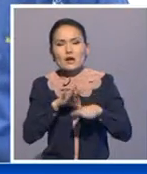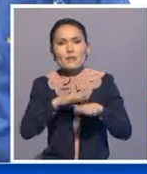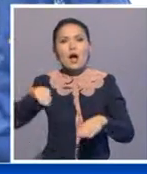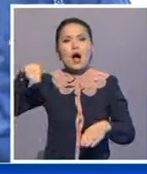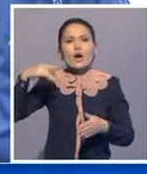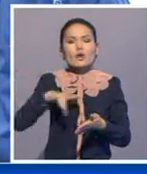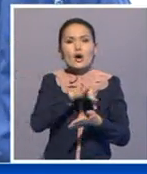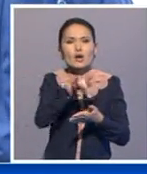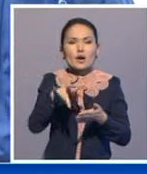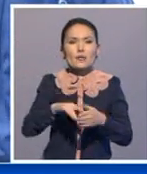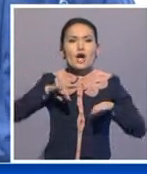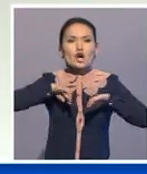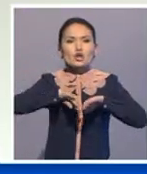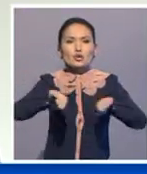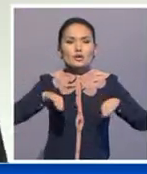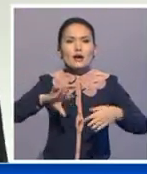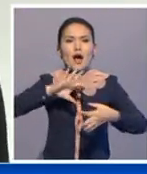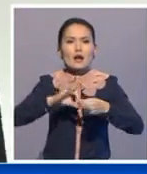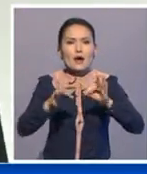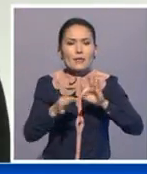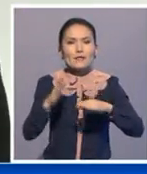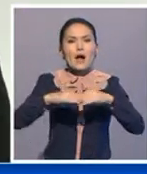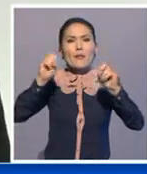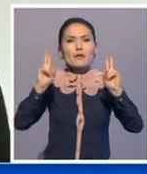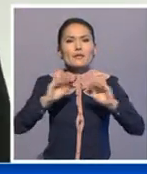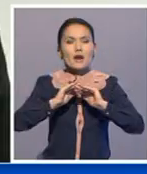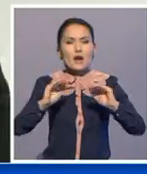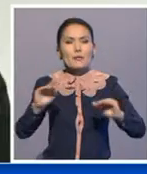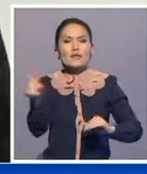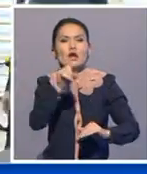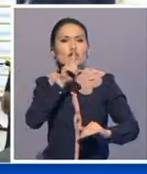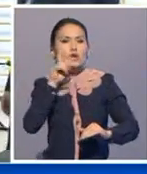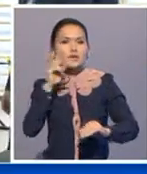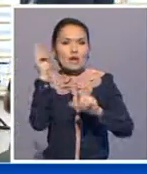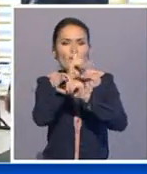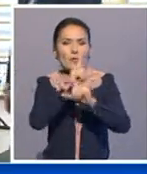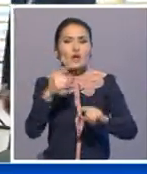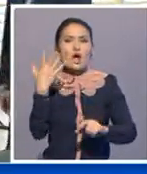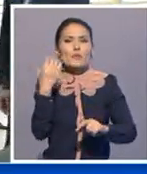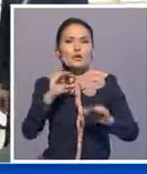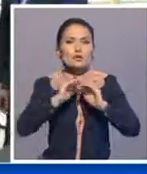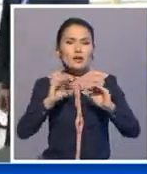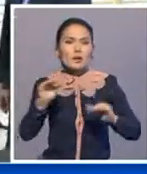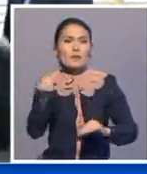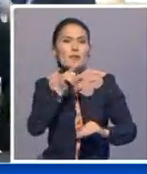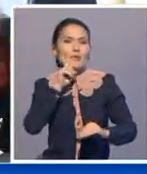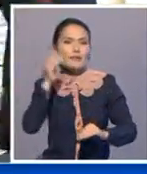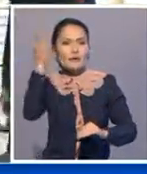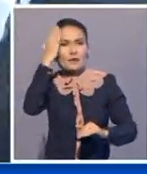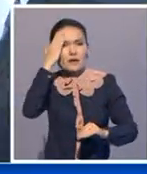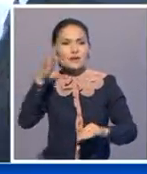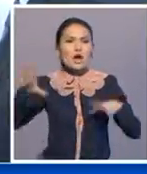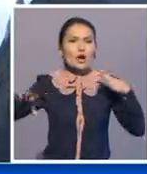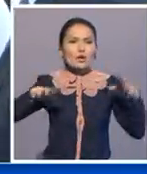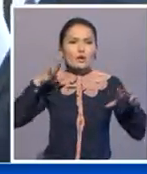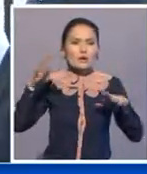Ақтөбедегі жүзуден олимпиадалық резервтегі мамандандырылған балалар мен жасөспірімдер мектебінде 500-ден астам талантты жеткіншек бар. Олар енді